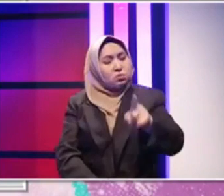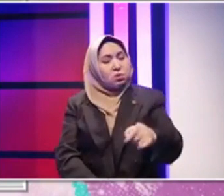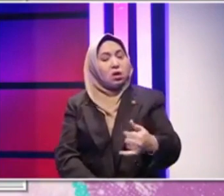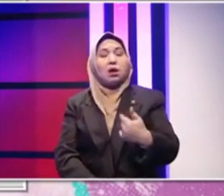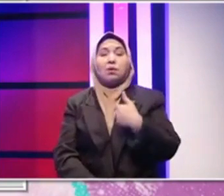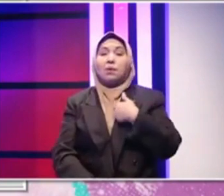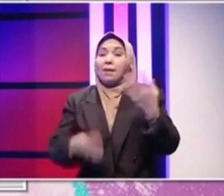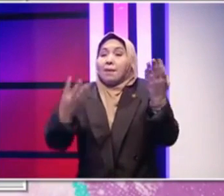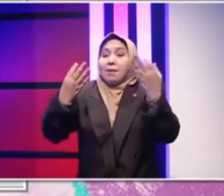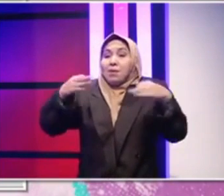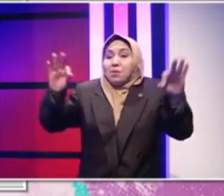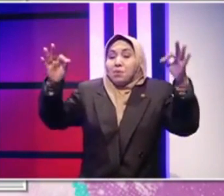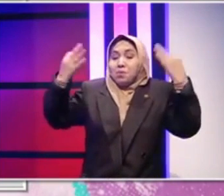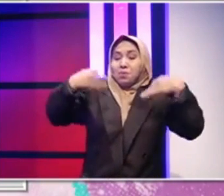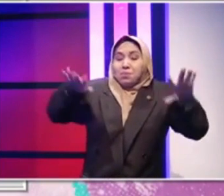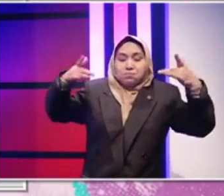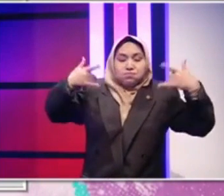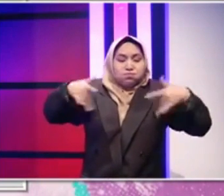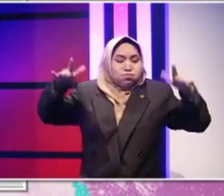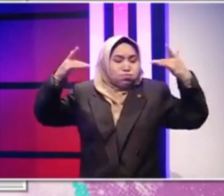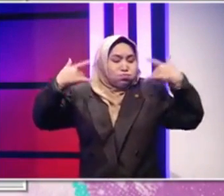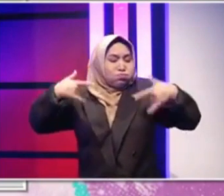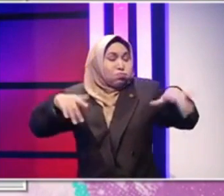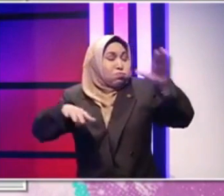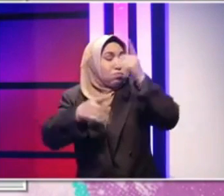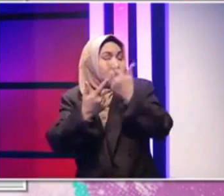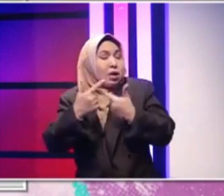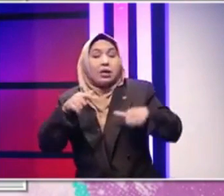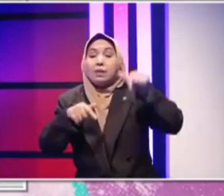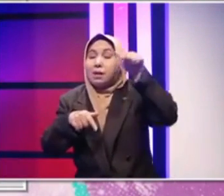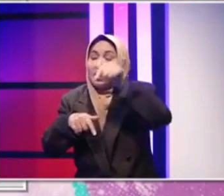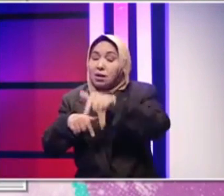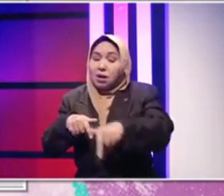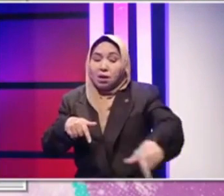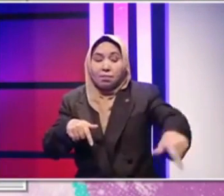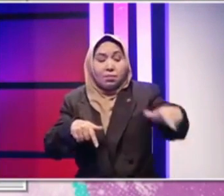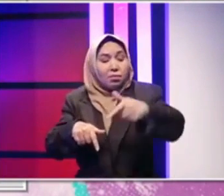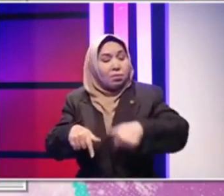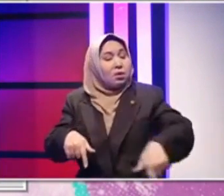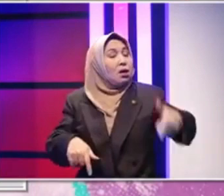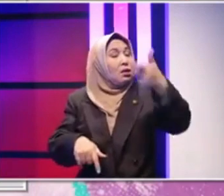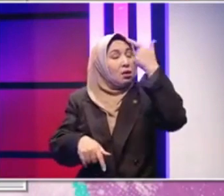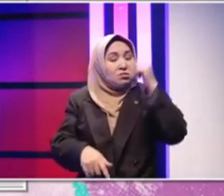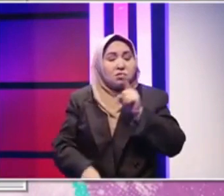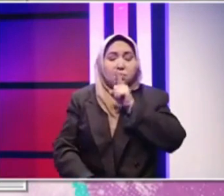منك إني أخاف